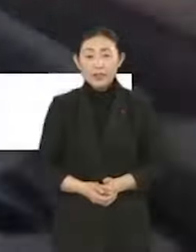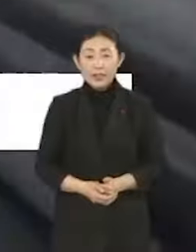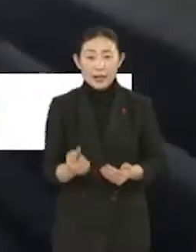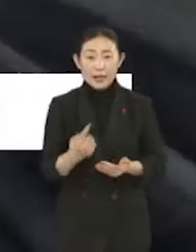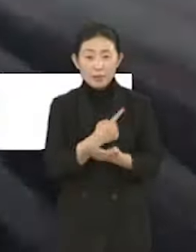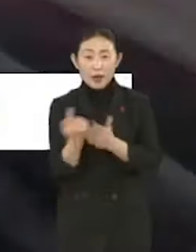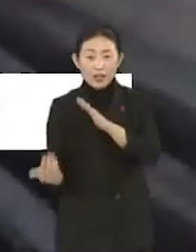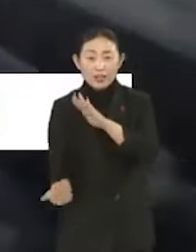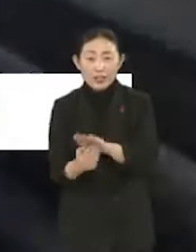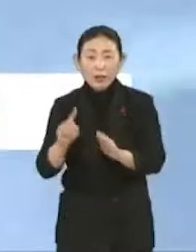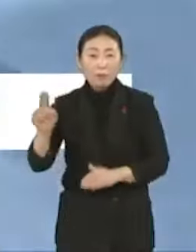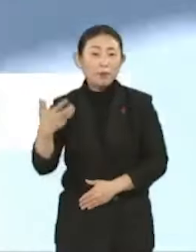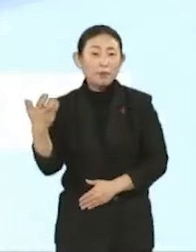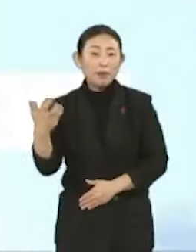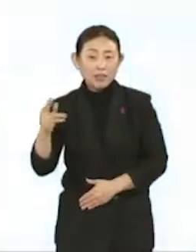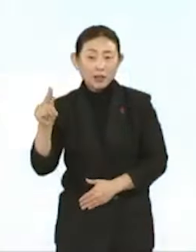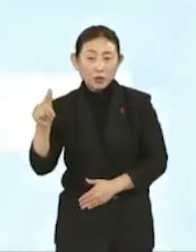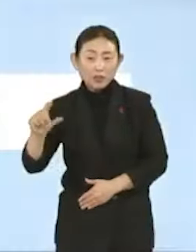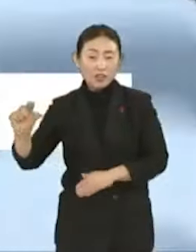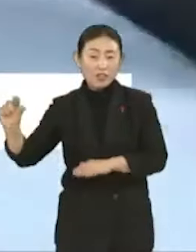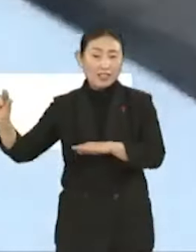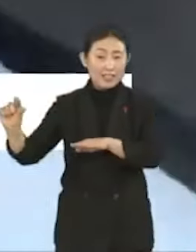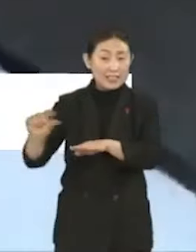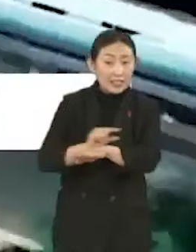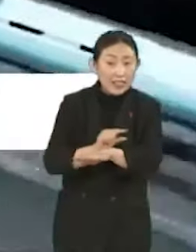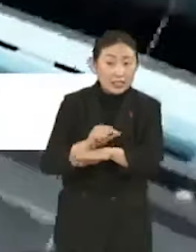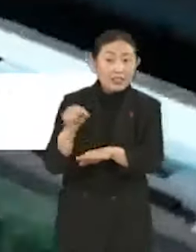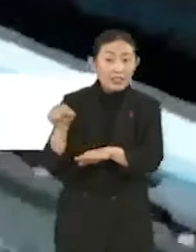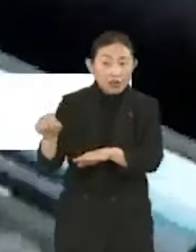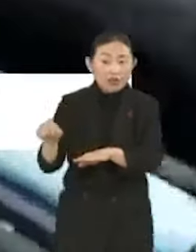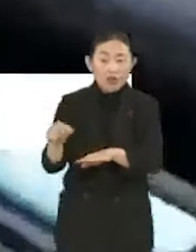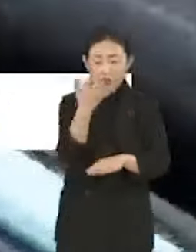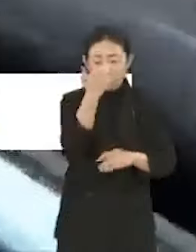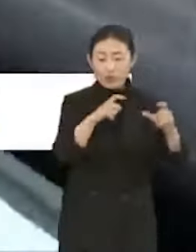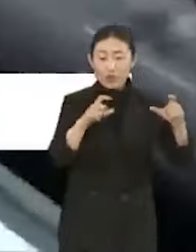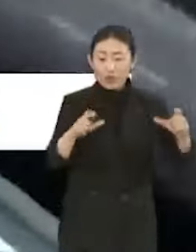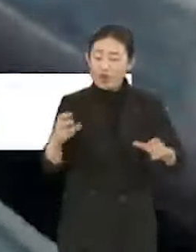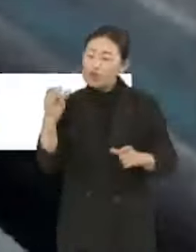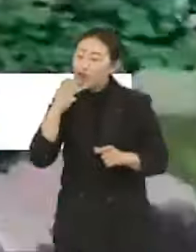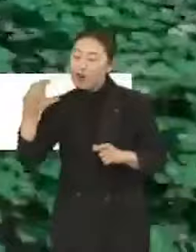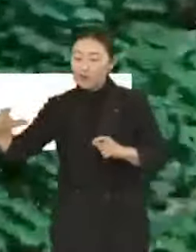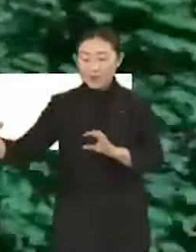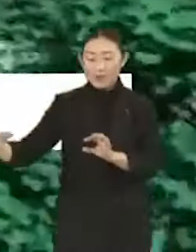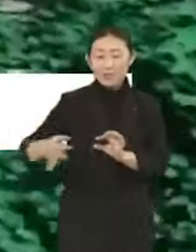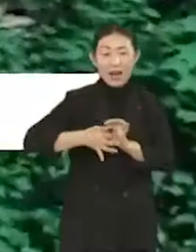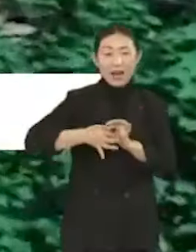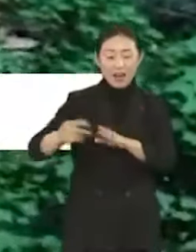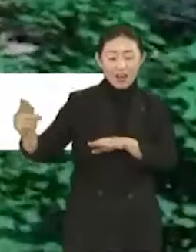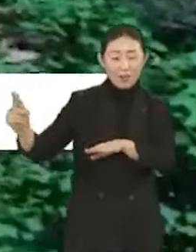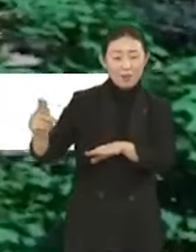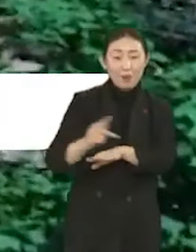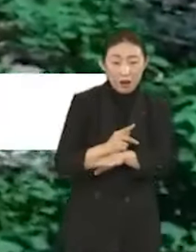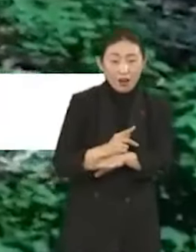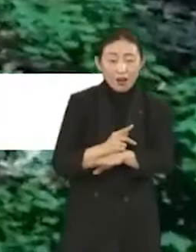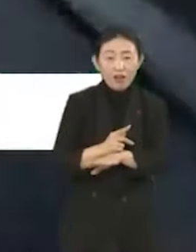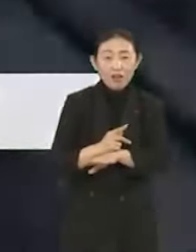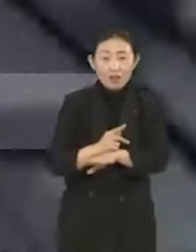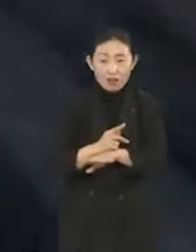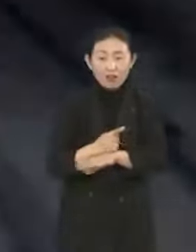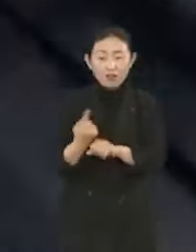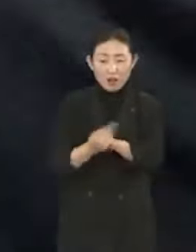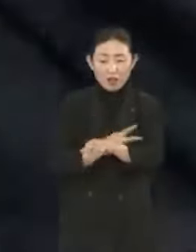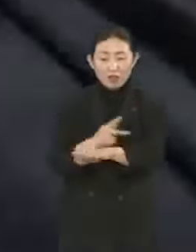시속 180km로 달리는 광역급행철도인 GTX를 수도권뿐만 아니라 충청권에도 도입해